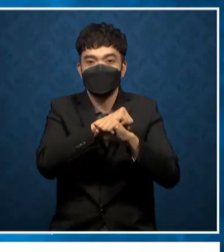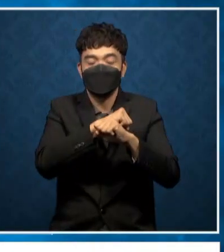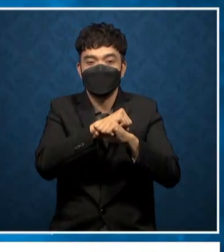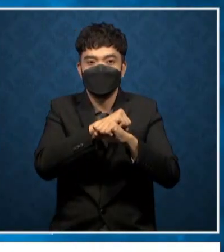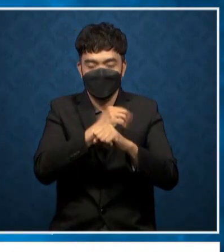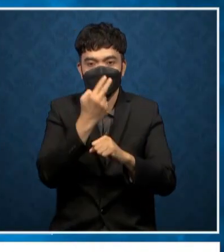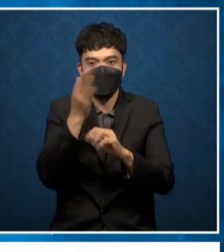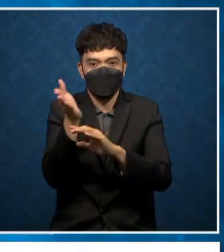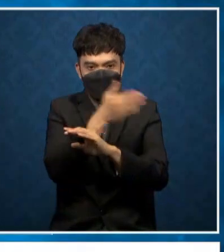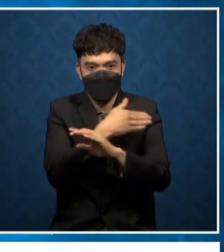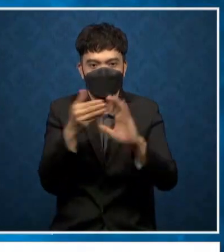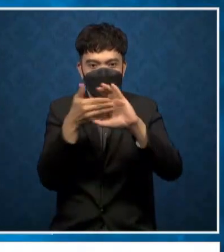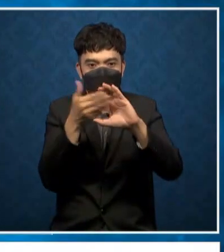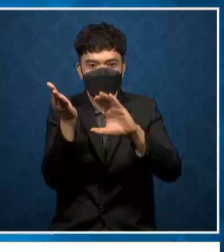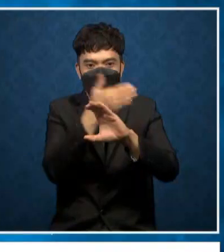ขเป็ใสต่อไปเลยครับ